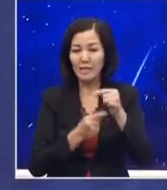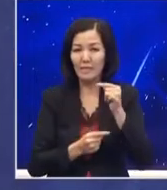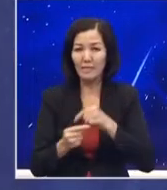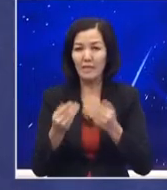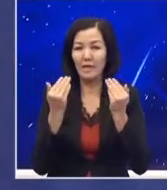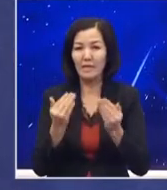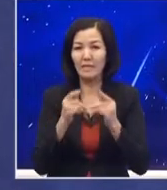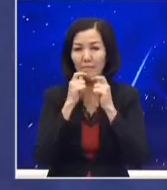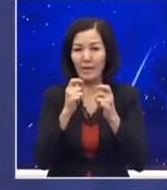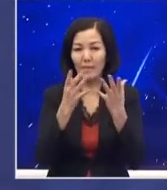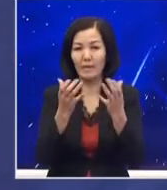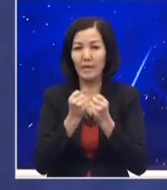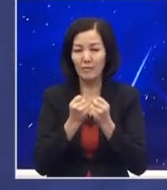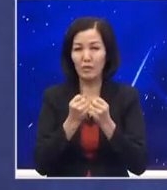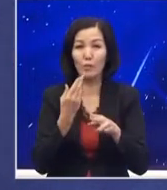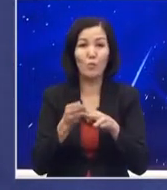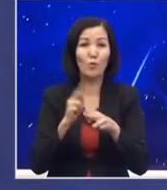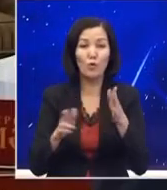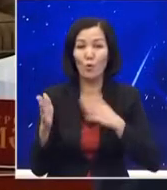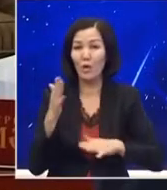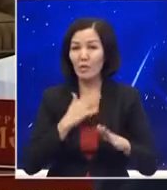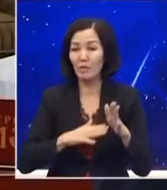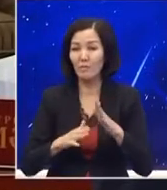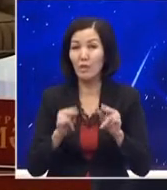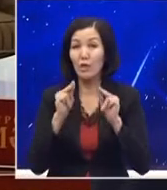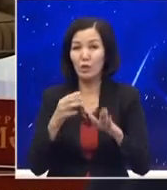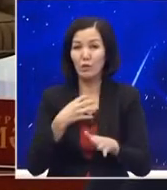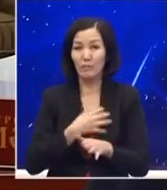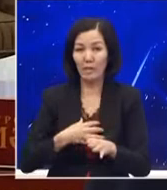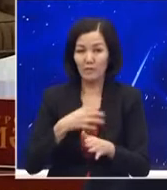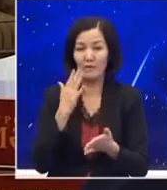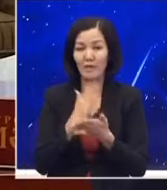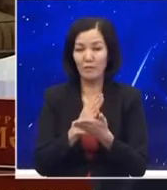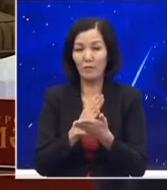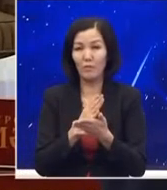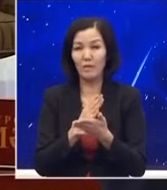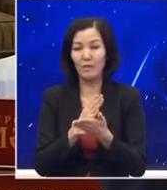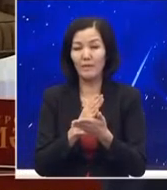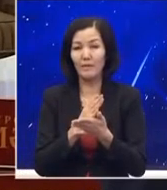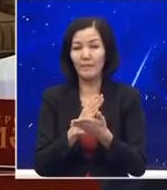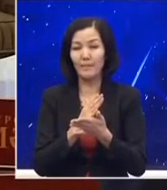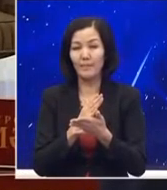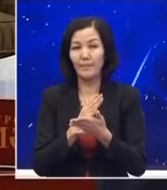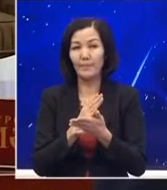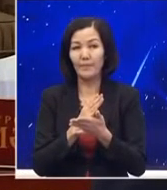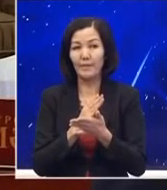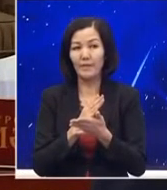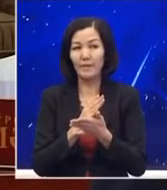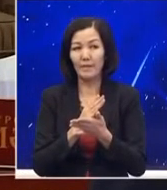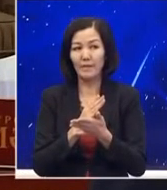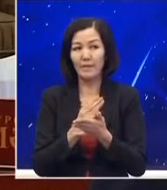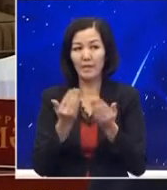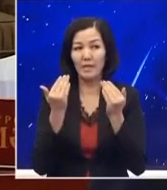қай марапат алып жатырмыз, көңіл күйім өте жоғары, шынын айтсам қобалжудамын. Енді қалай айтсам екен,